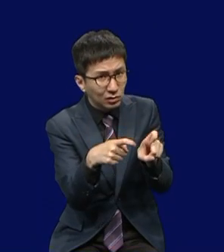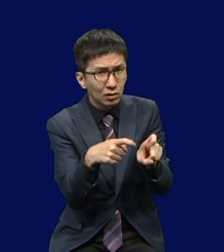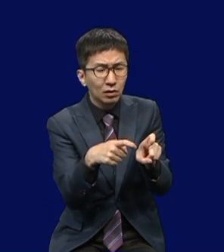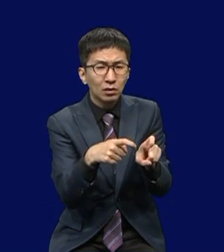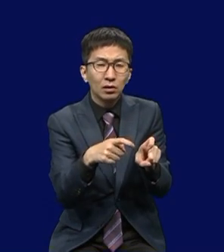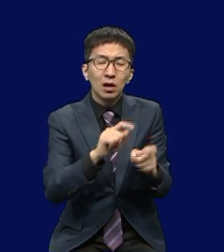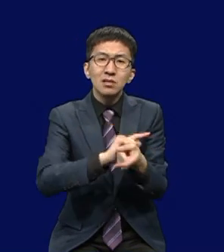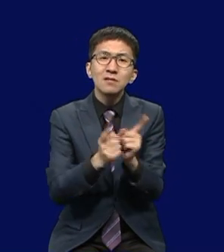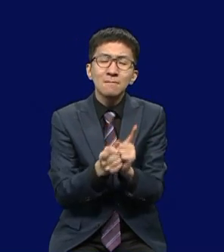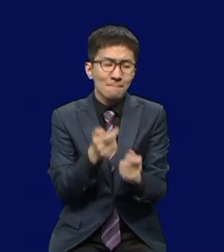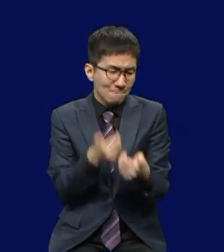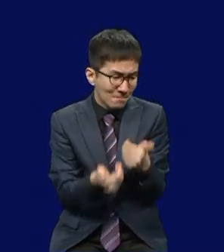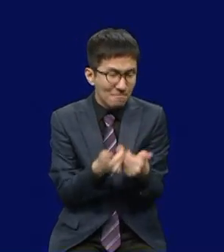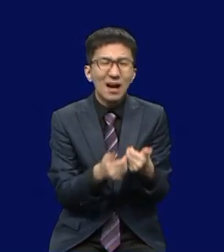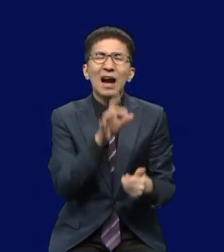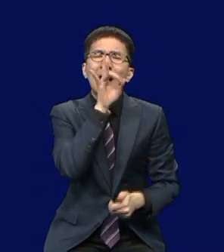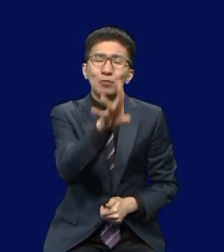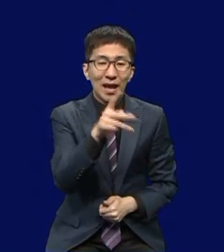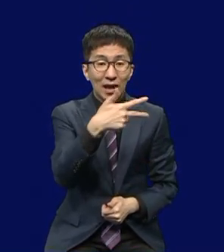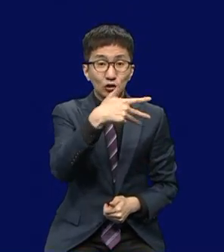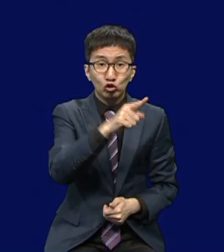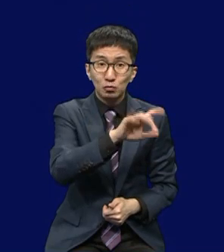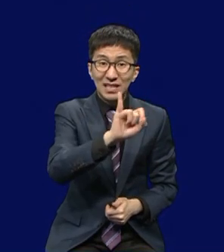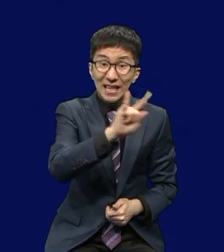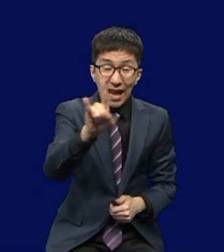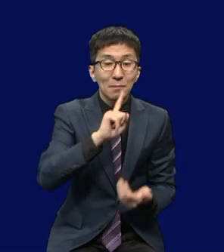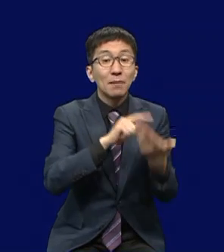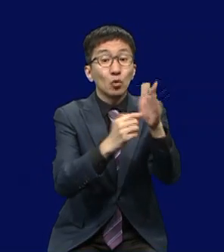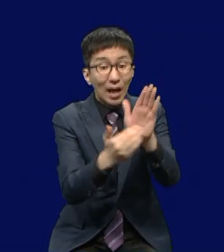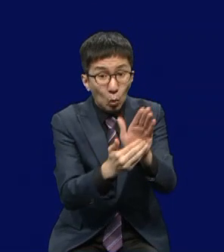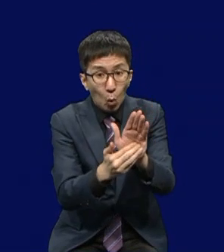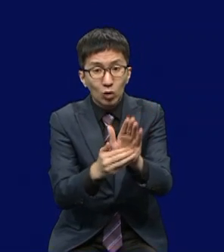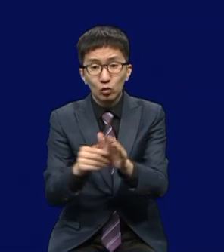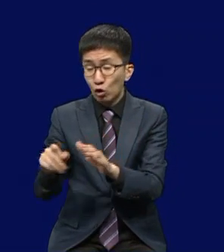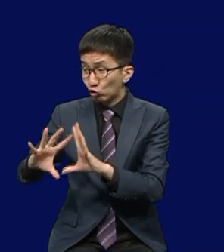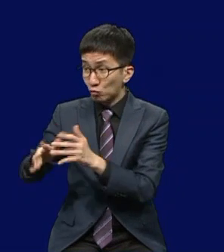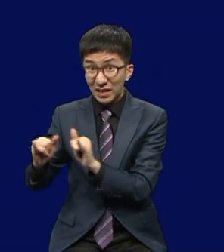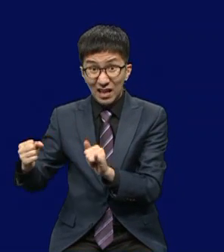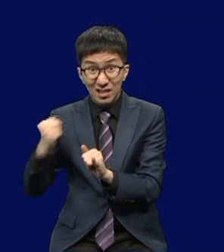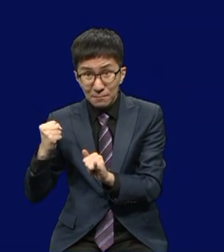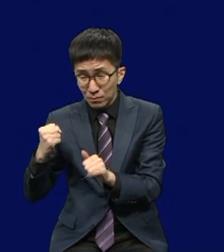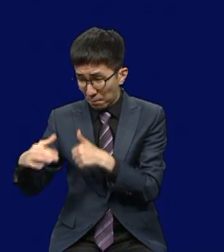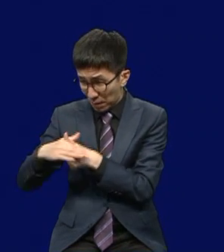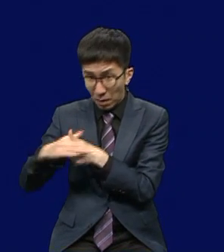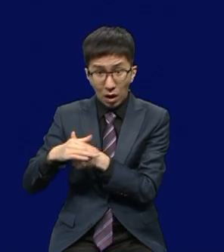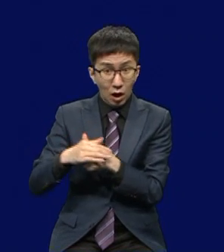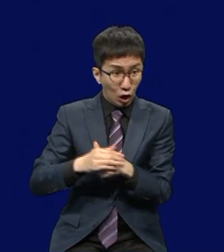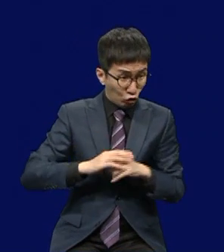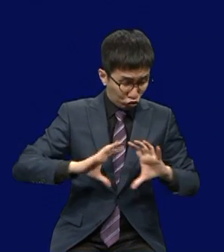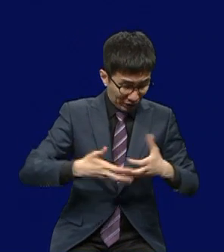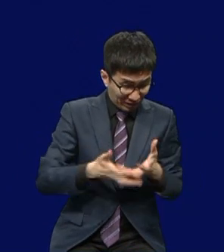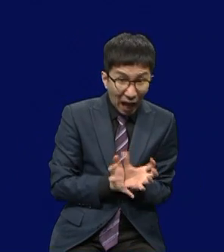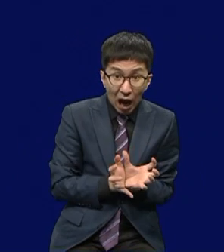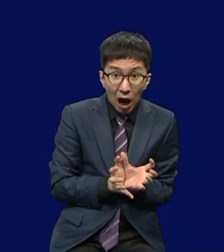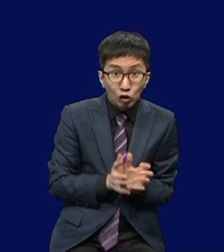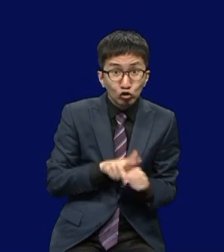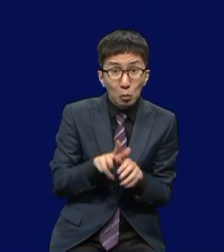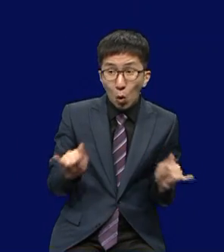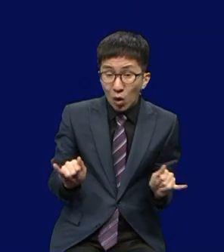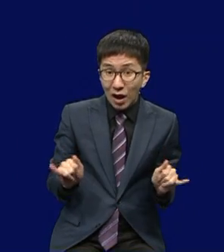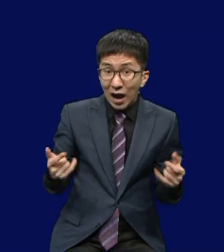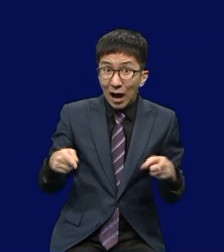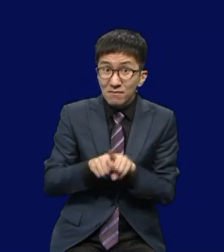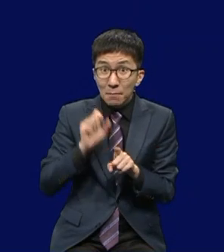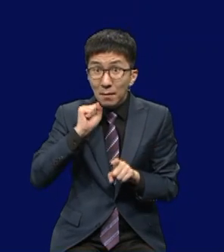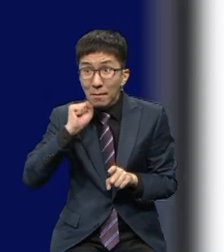한 추미애 후보와 국민의힘이 나발 불고 우리 당 후보까지 부안회동한 일이라고 한 김두관 후보를 콕 집어